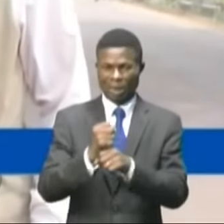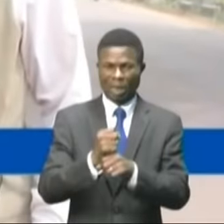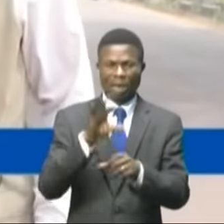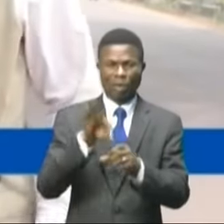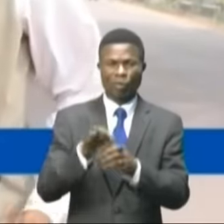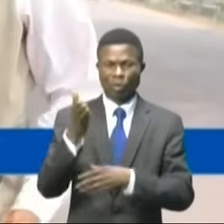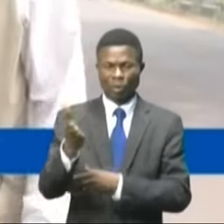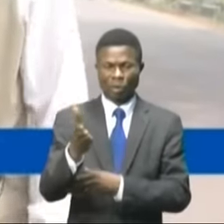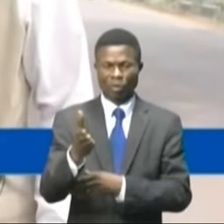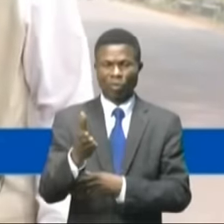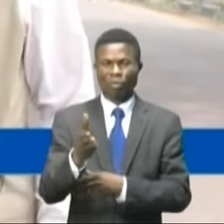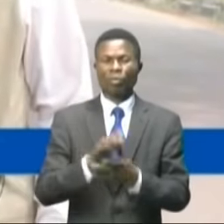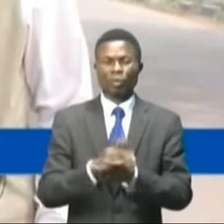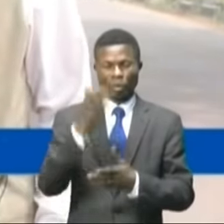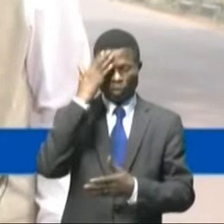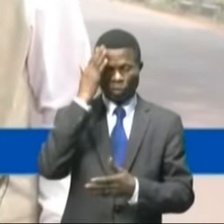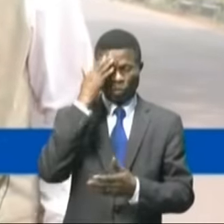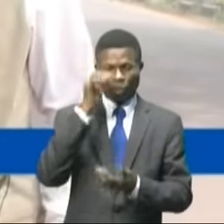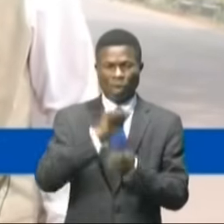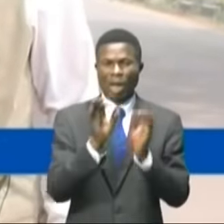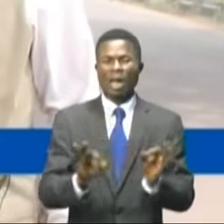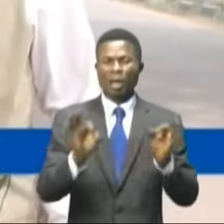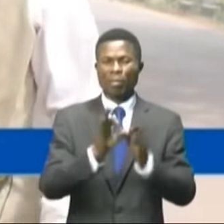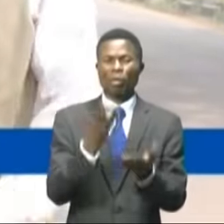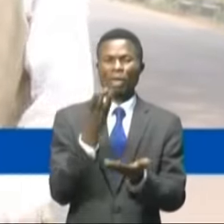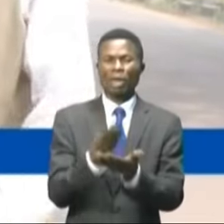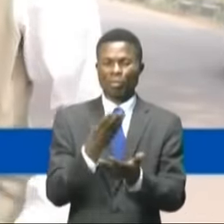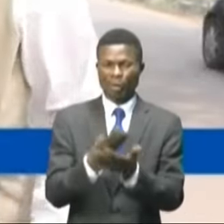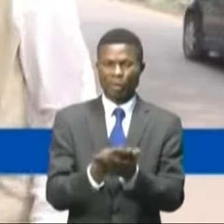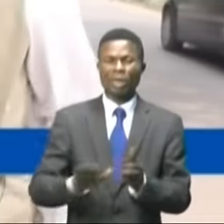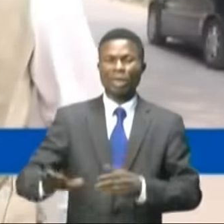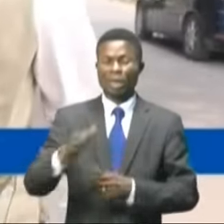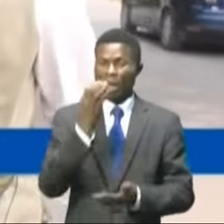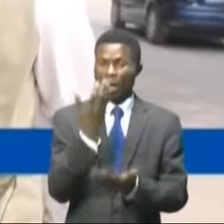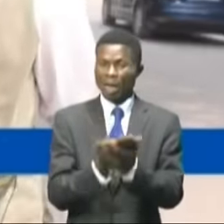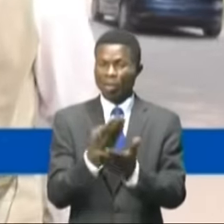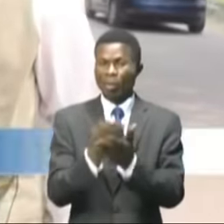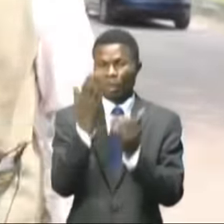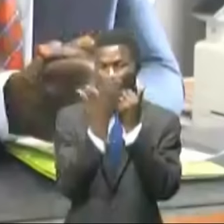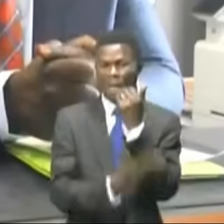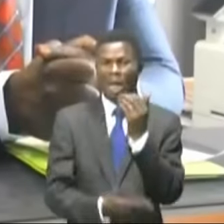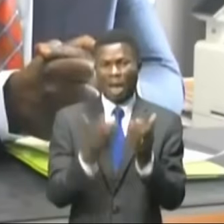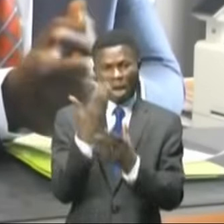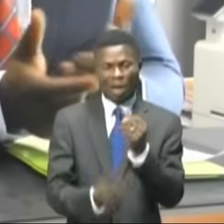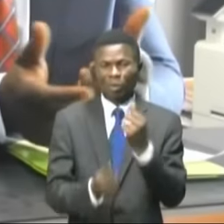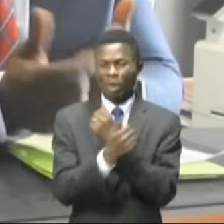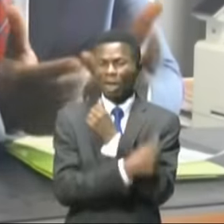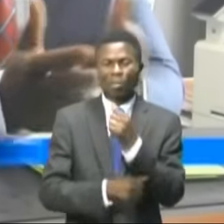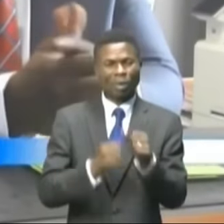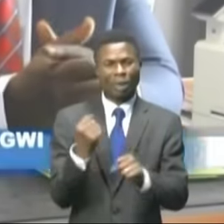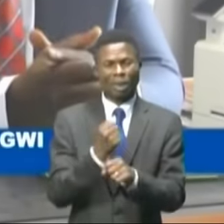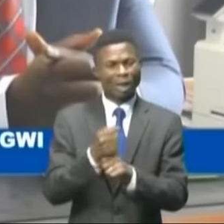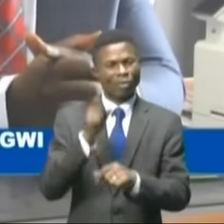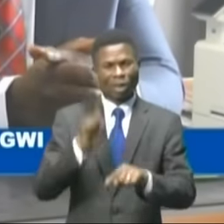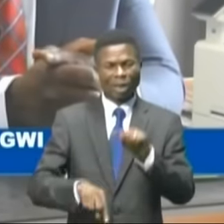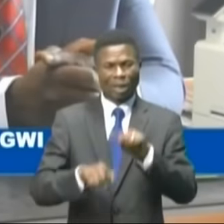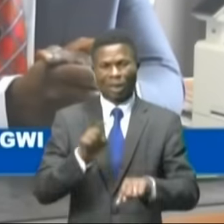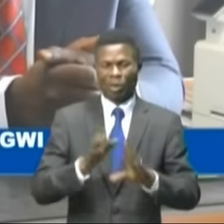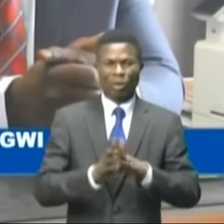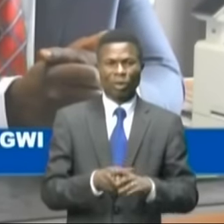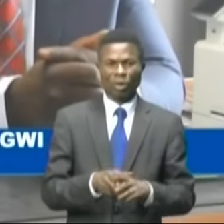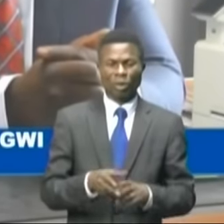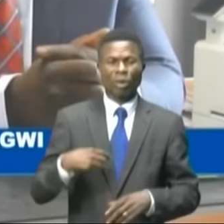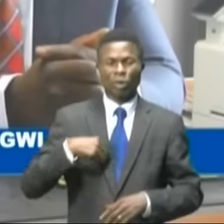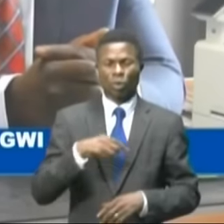budgétaire. Vous connaissez aussi la santé de notre pays. Sans les budgets, le pays ne peut pas fonctionner. Comme tout citoyen, nous sommes un peu